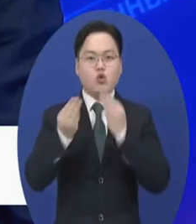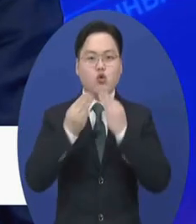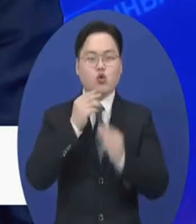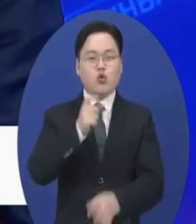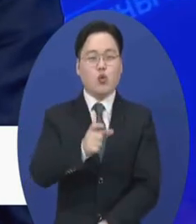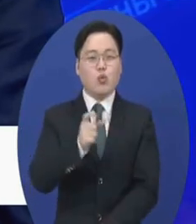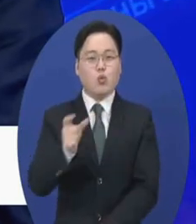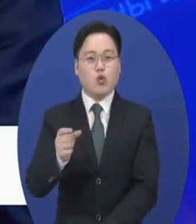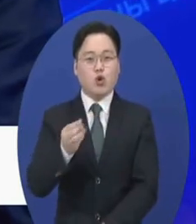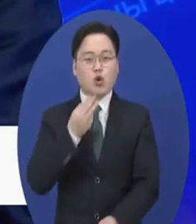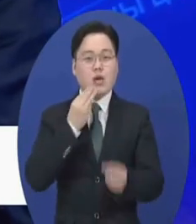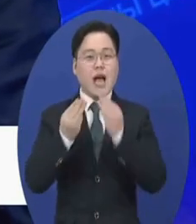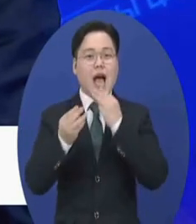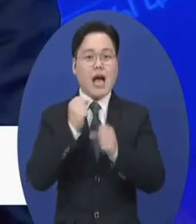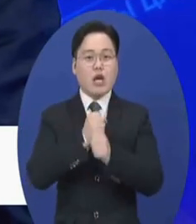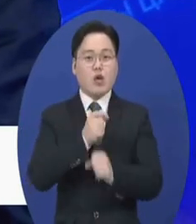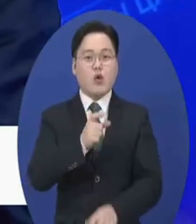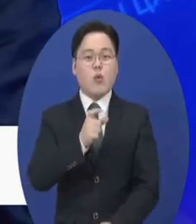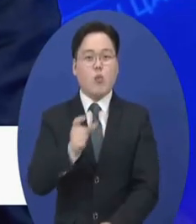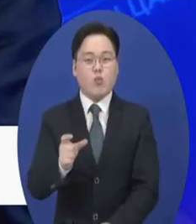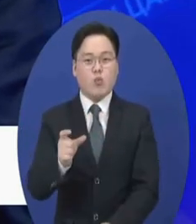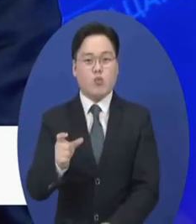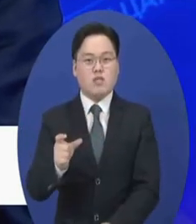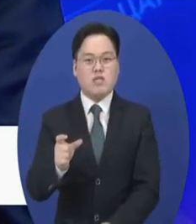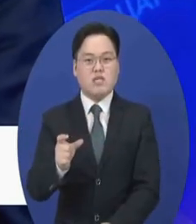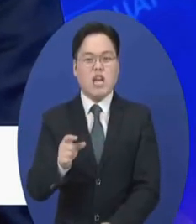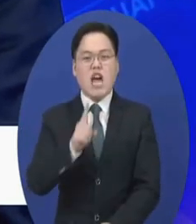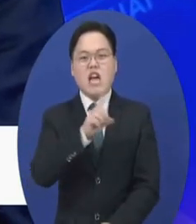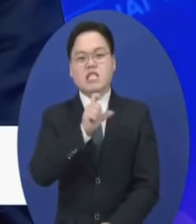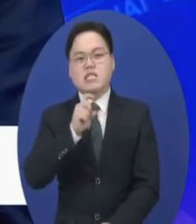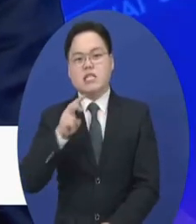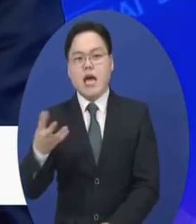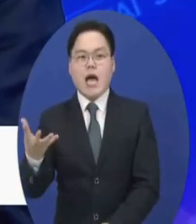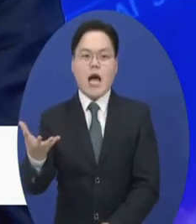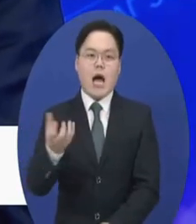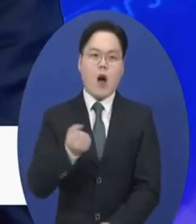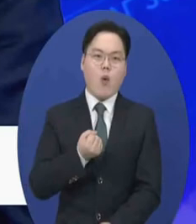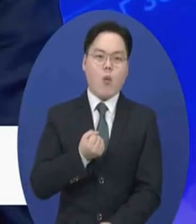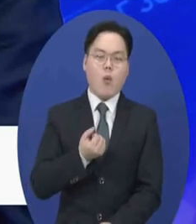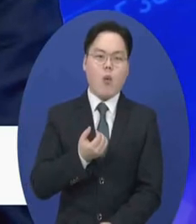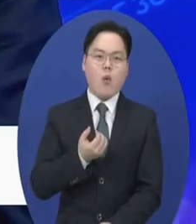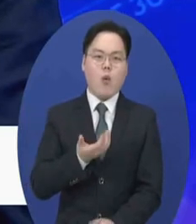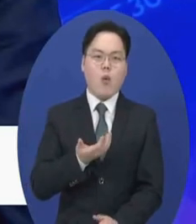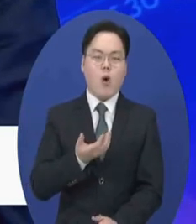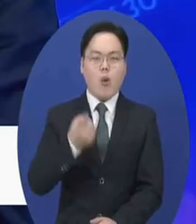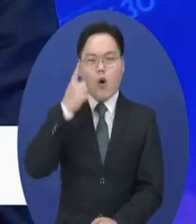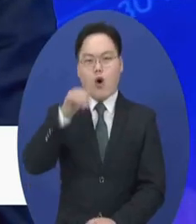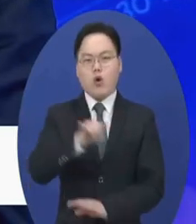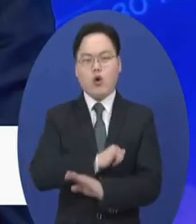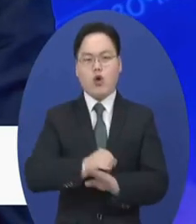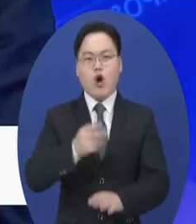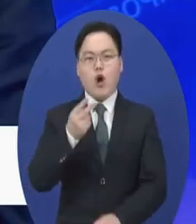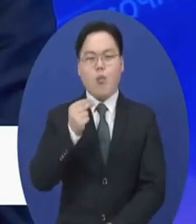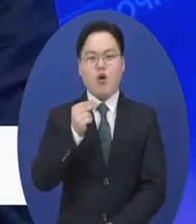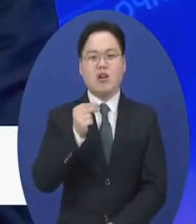шүүгчнэр шүүхт ажиллаж байгаа хүмүүс хин нэгэн хүнээс юм зээл авах тий системтэйгэр Монгол